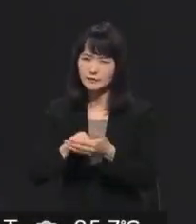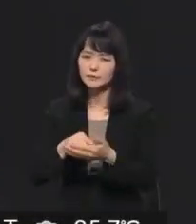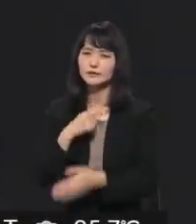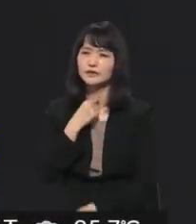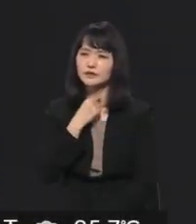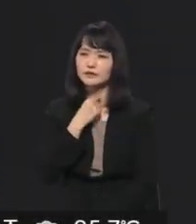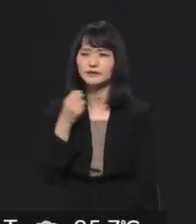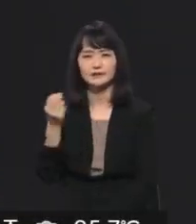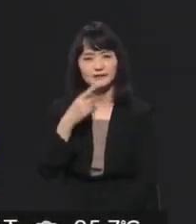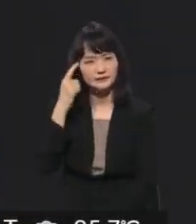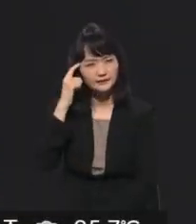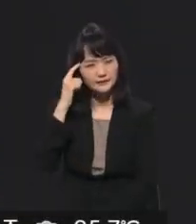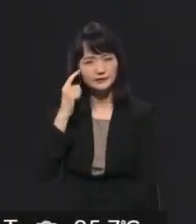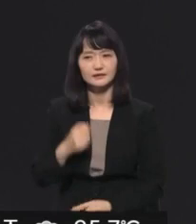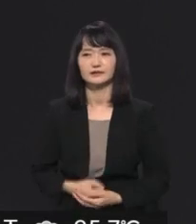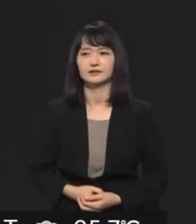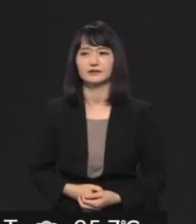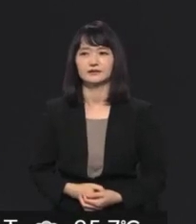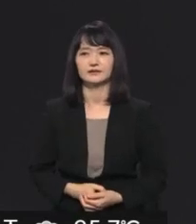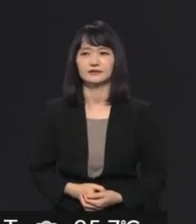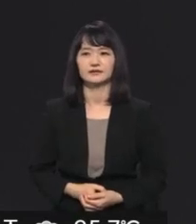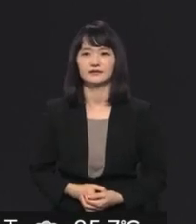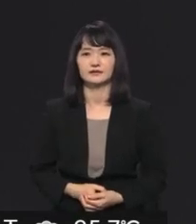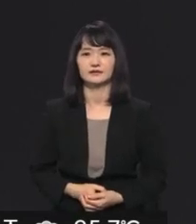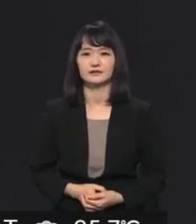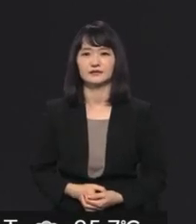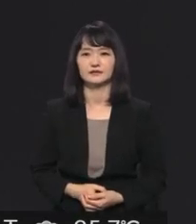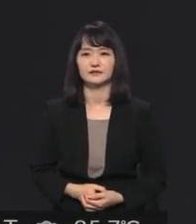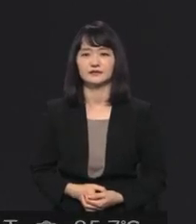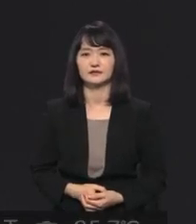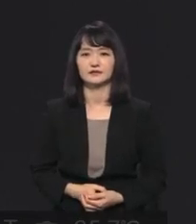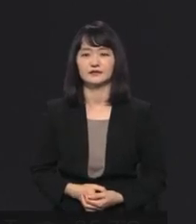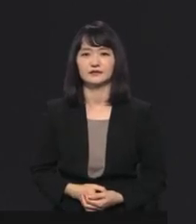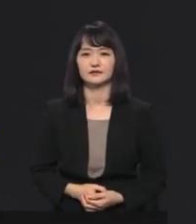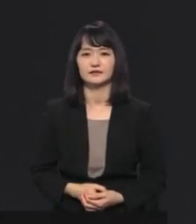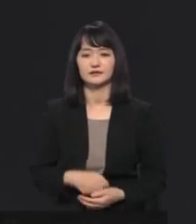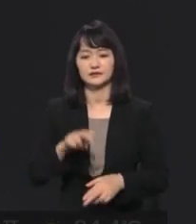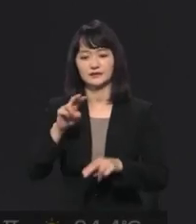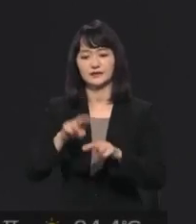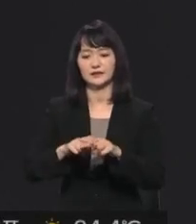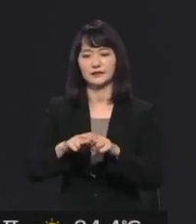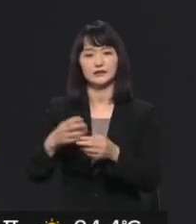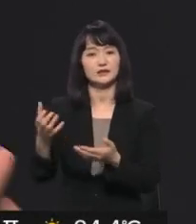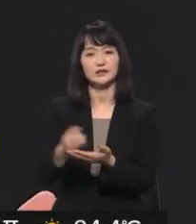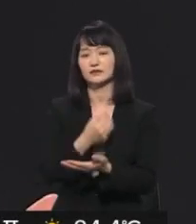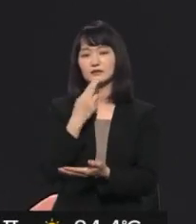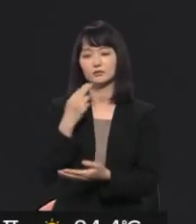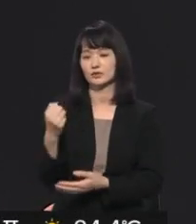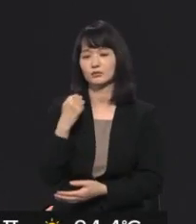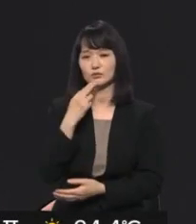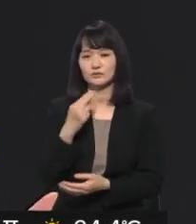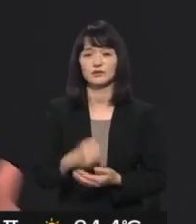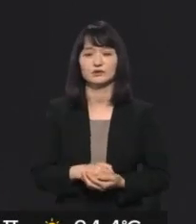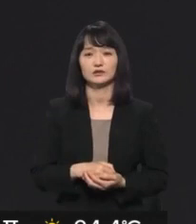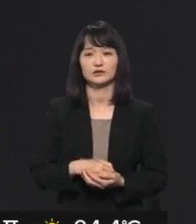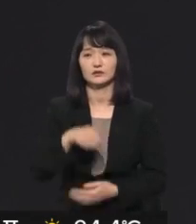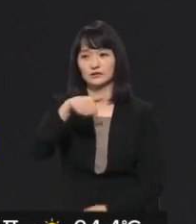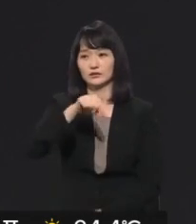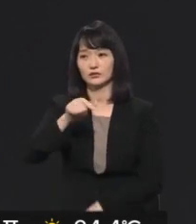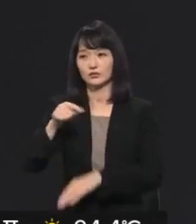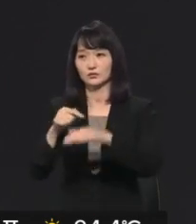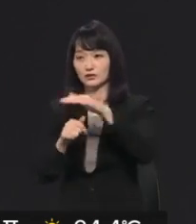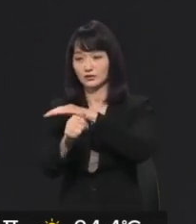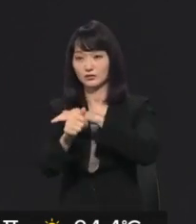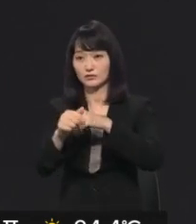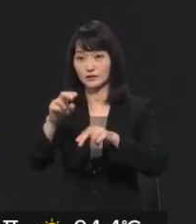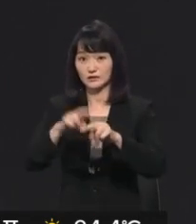이 잇어 밑에서 내놓겠다는 건 아무것도 없잖아요 왜냐 가진 게 없잖아요 왜냐하면 건 성도 원내대표를 원래 펼치기